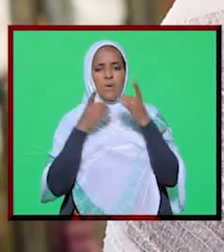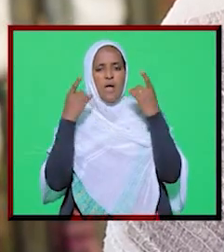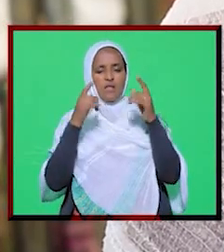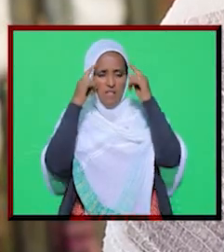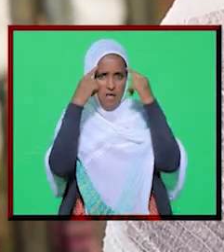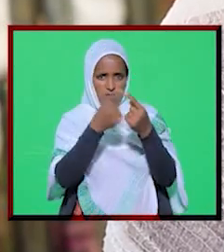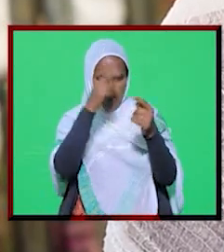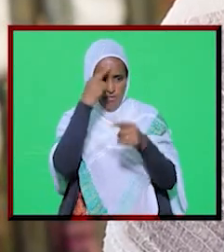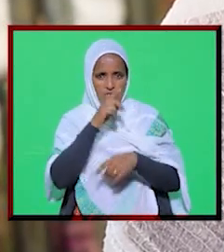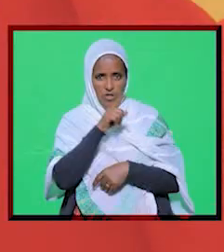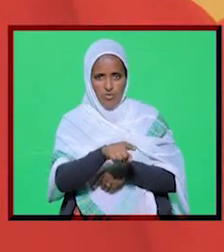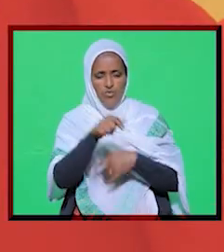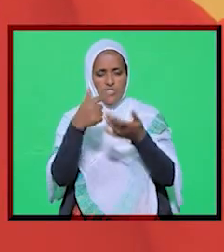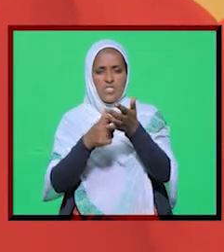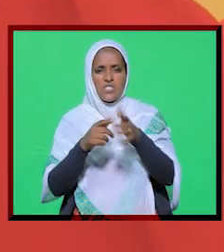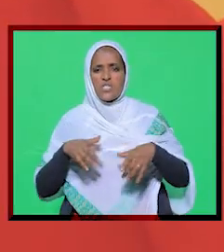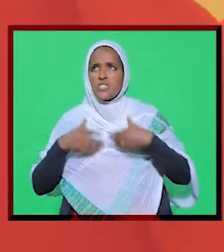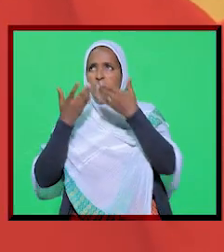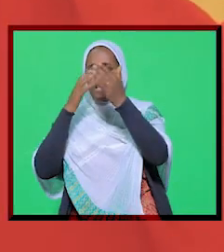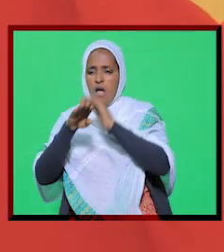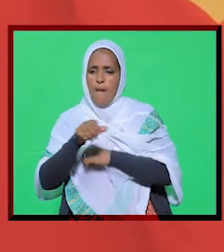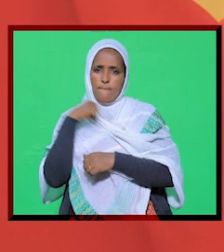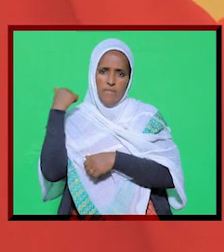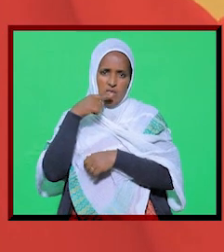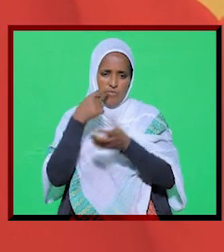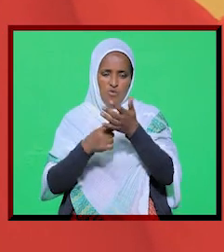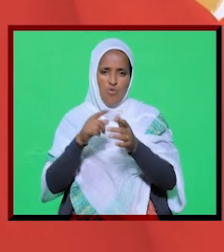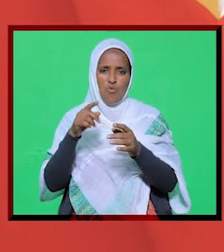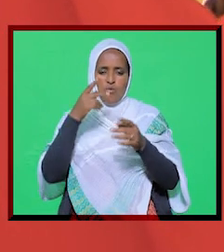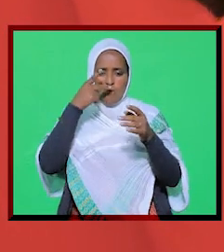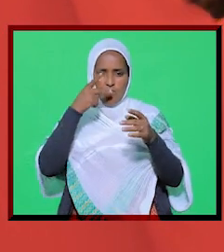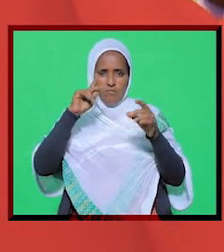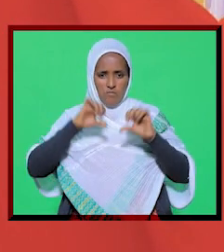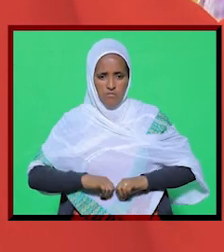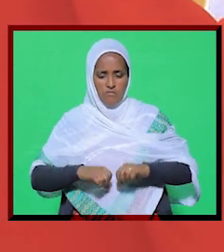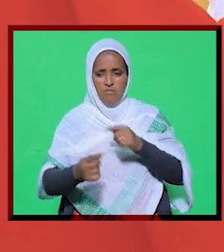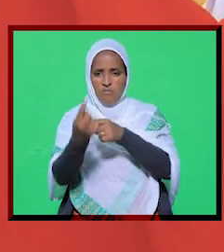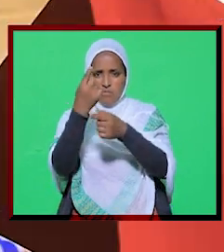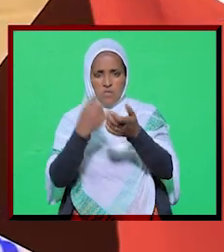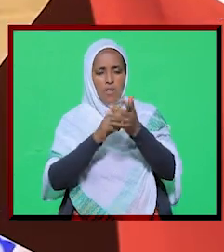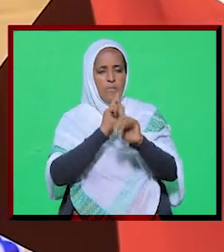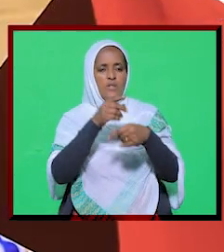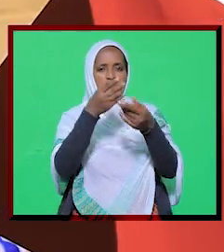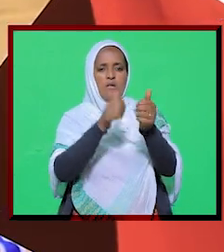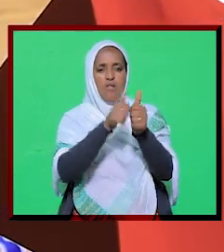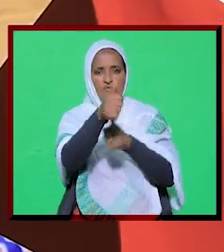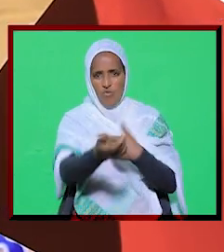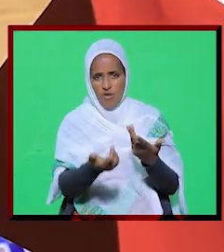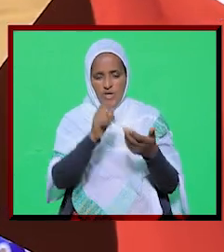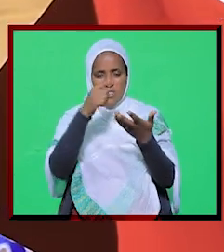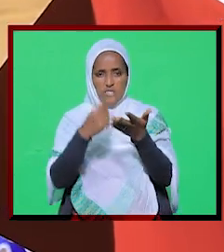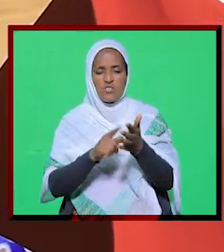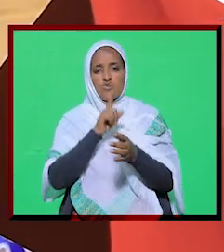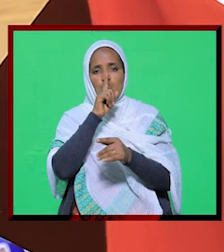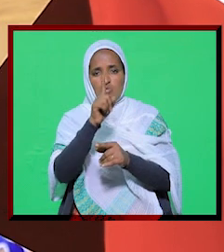የመጣው በካህናት ኃጢአት ምክንያት ነው፣ ስለዚህ ንስሐ እንገባን ብለው መናፍቃን ተነስተው በወቅቱ የሚሰጣቸው መልስ ተሰጥቷቸው